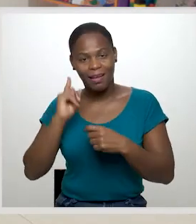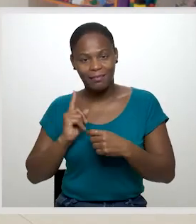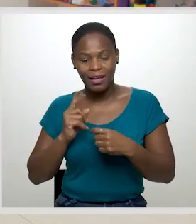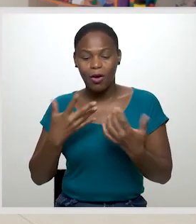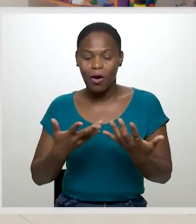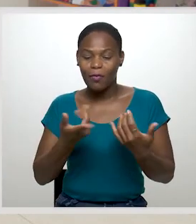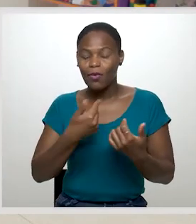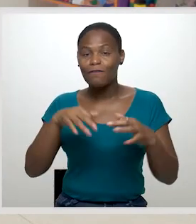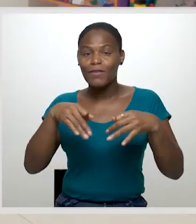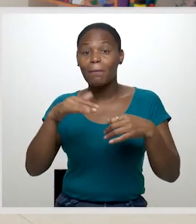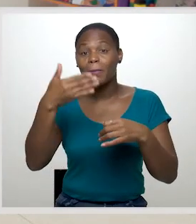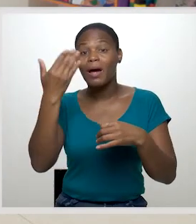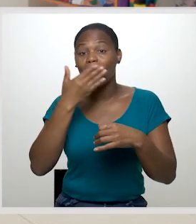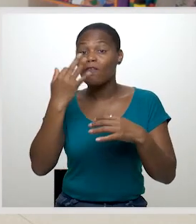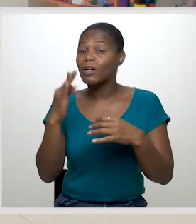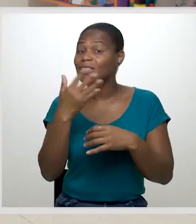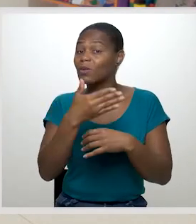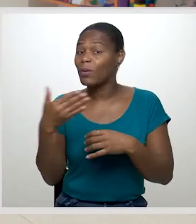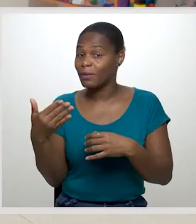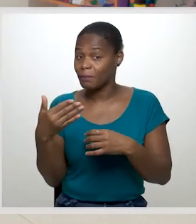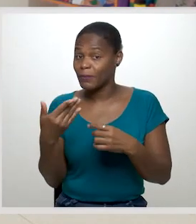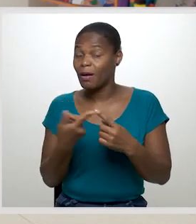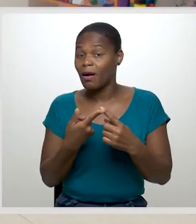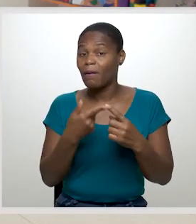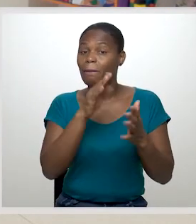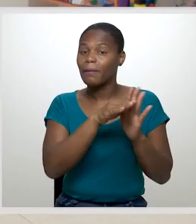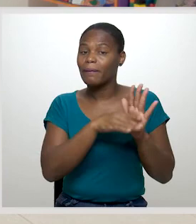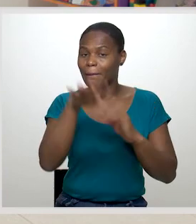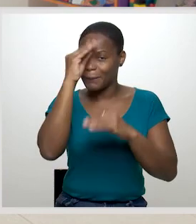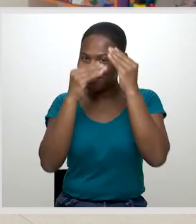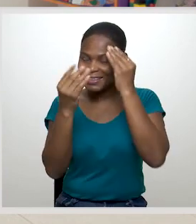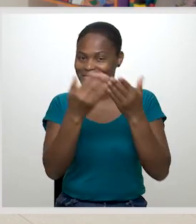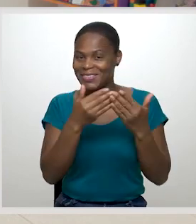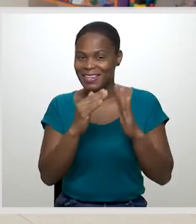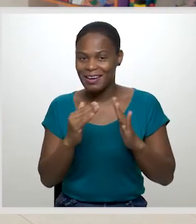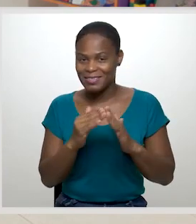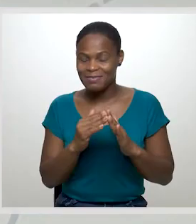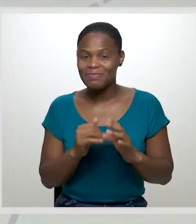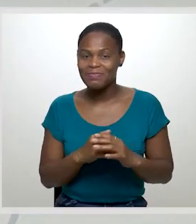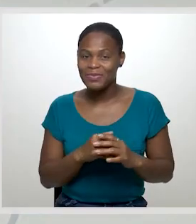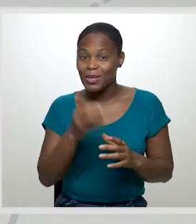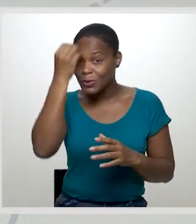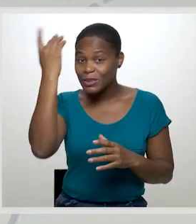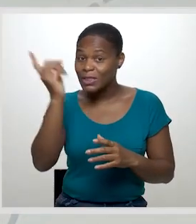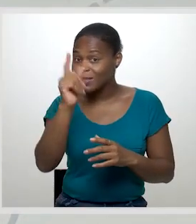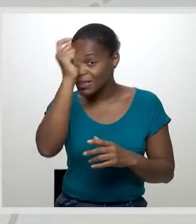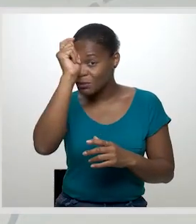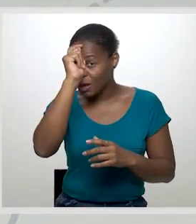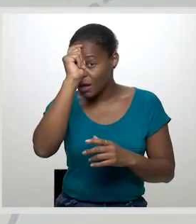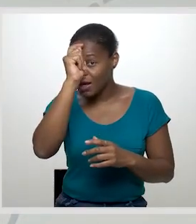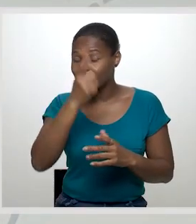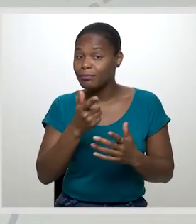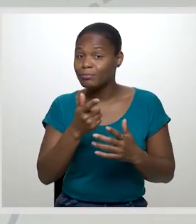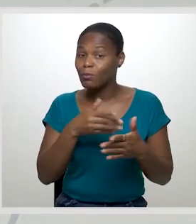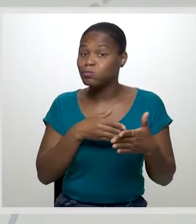à la fin de notre premier cours de français de la 11e année du programme Aprender a estudar en casa. N'oublie pas de respecter les